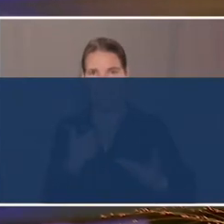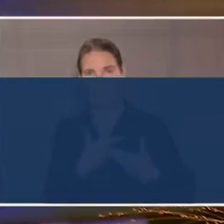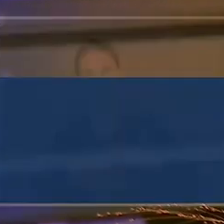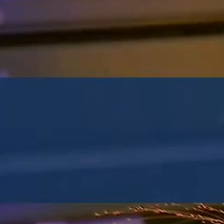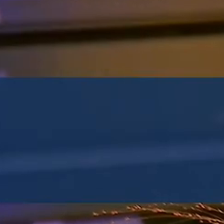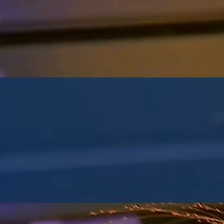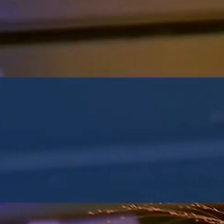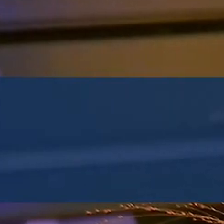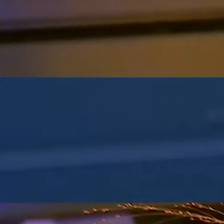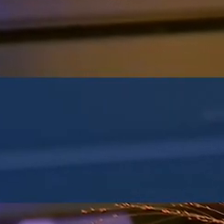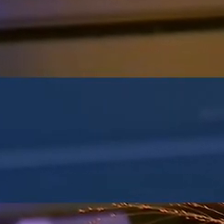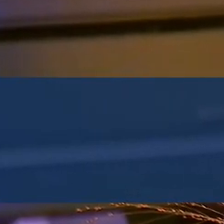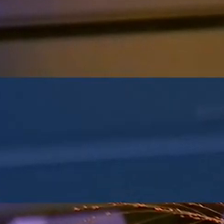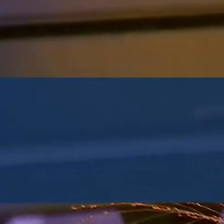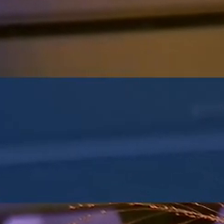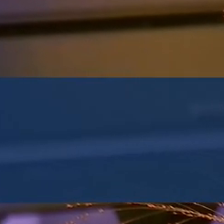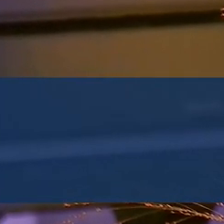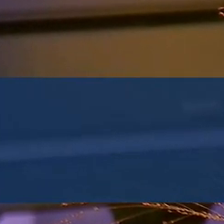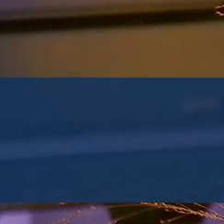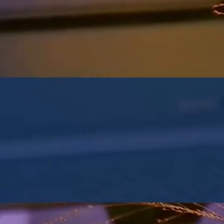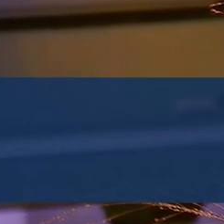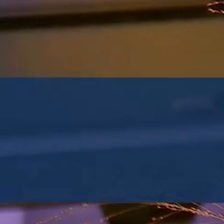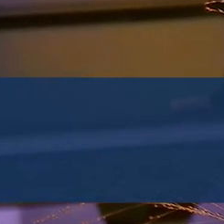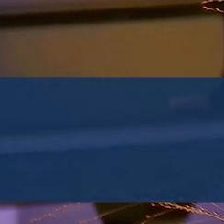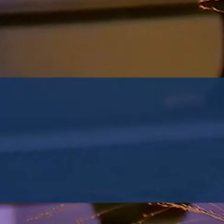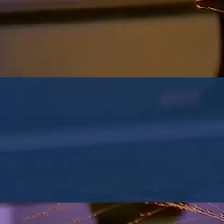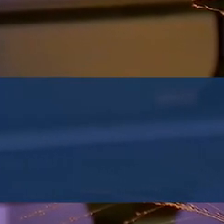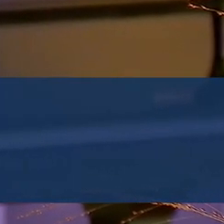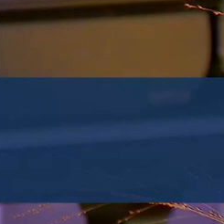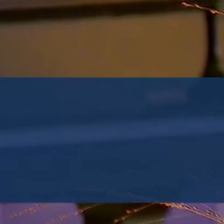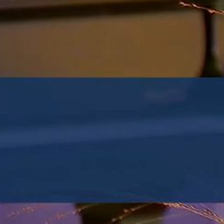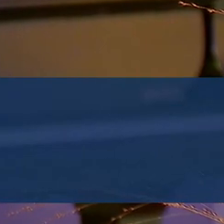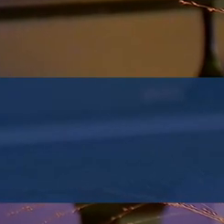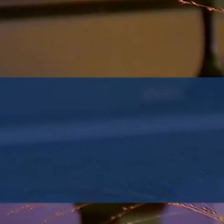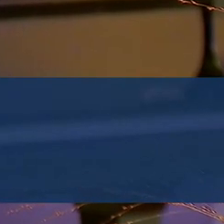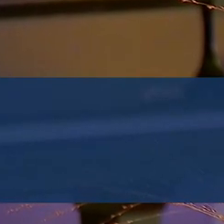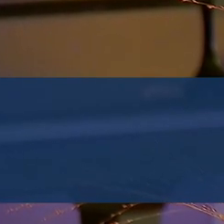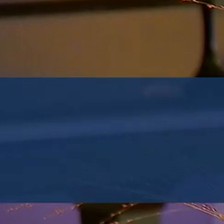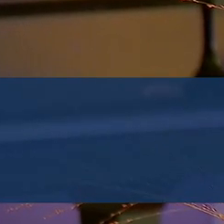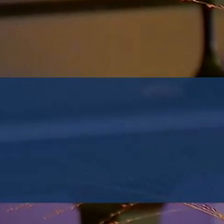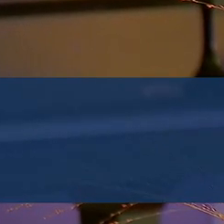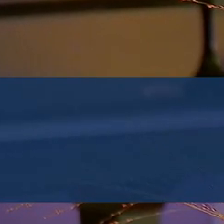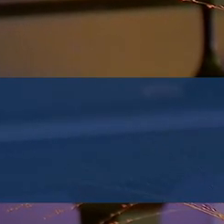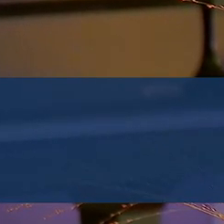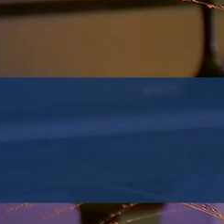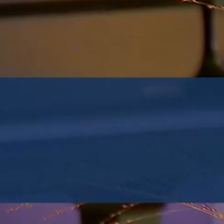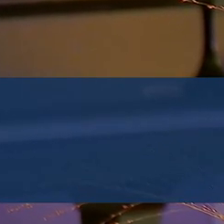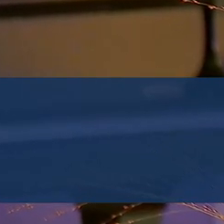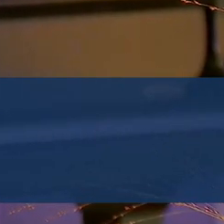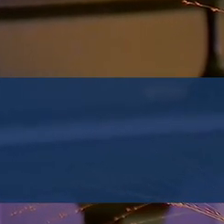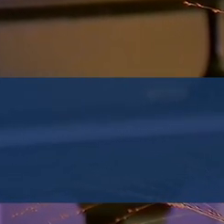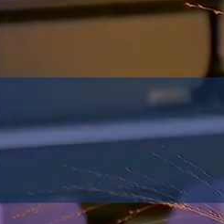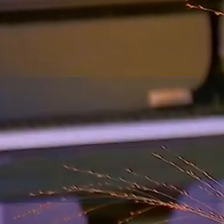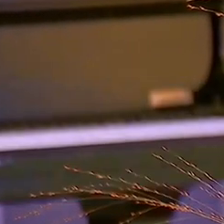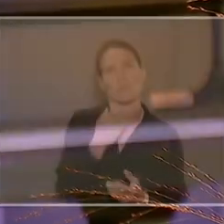losgeht. Ich habe mir auch überlegt, dadurch, dass wir ja einen langen Planungsvorlauf haben und nur ja, so 50